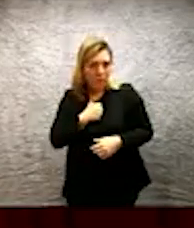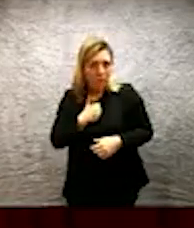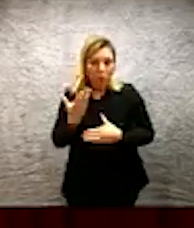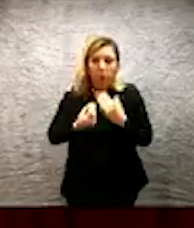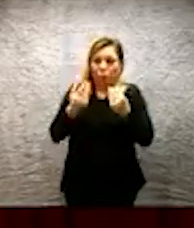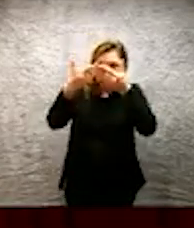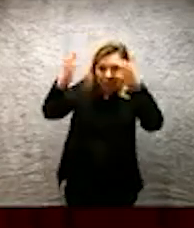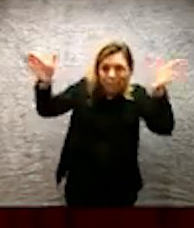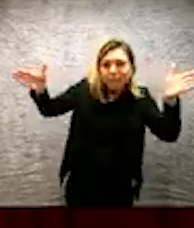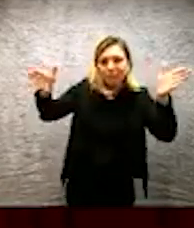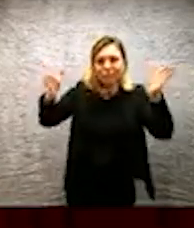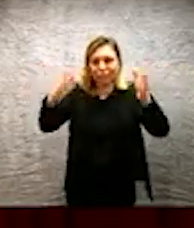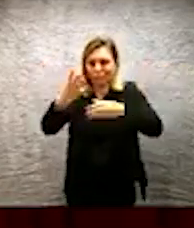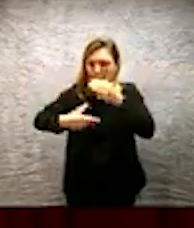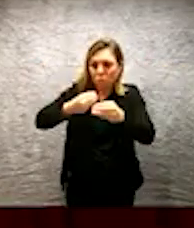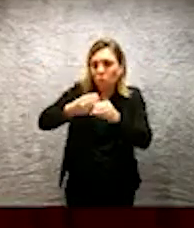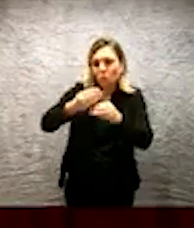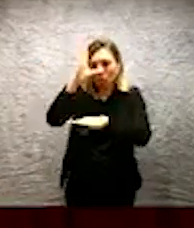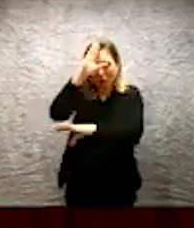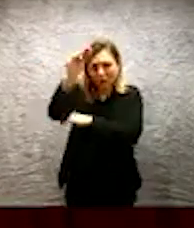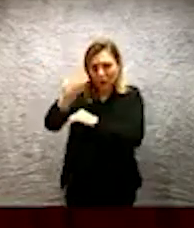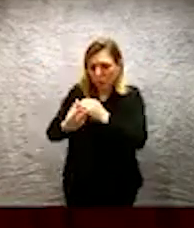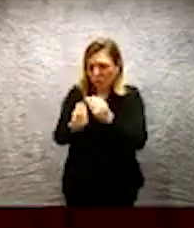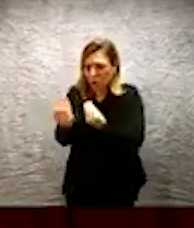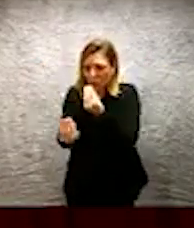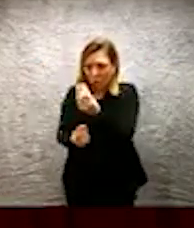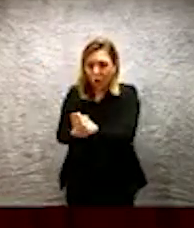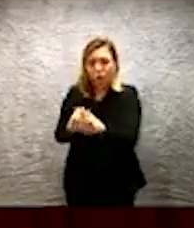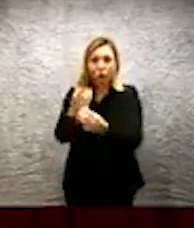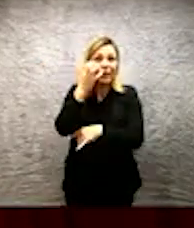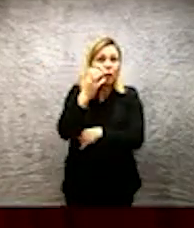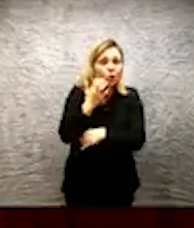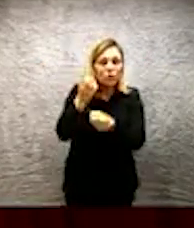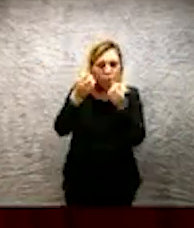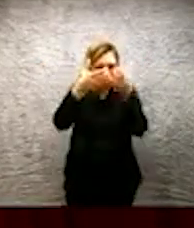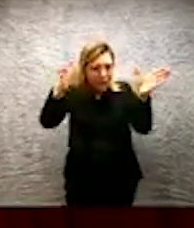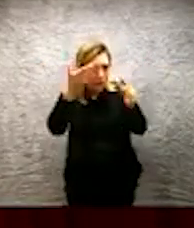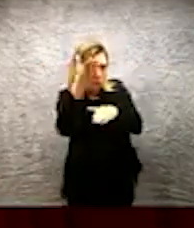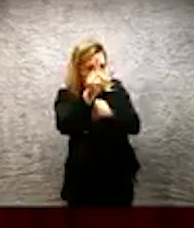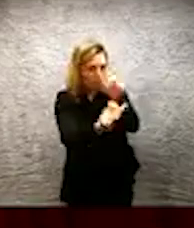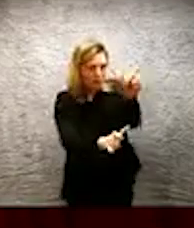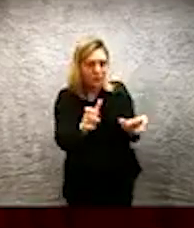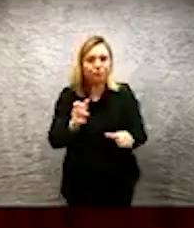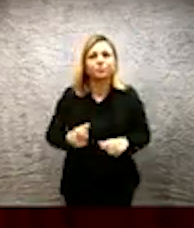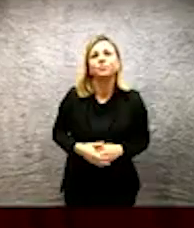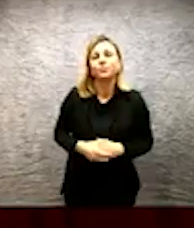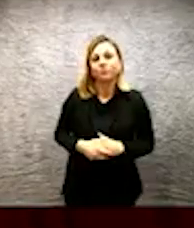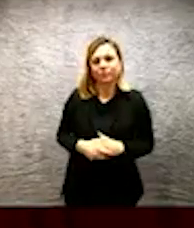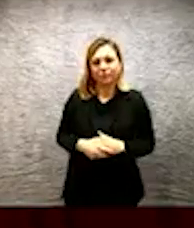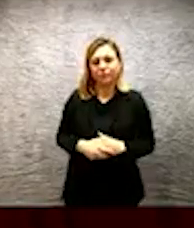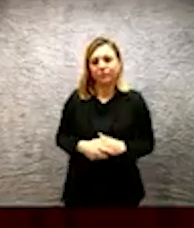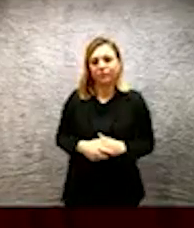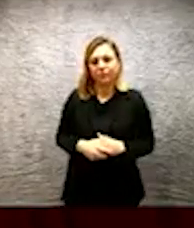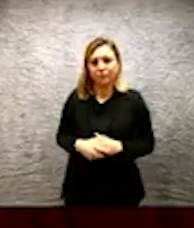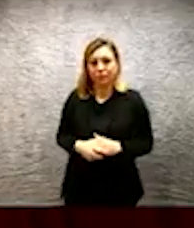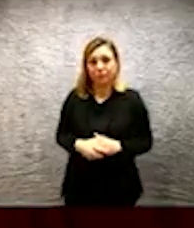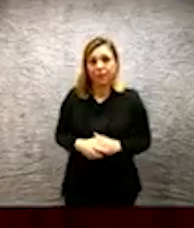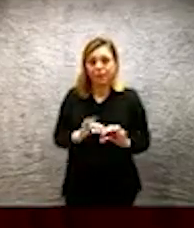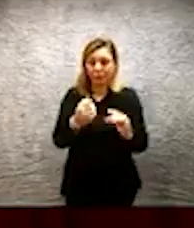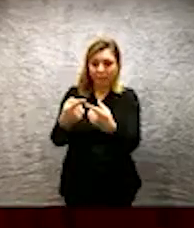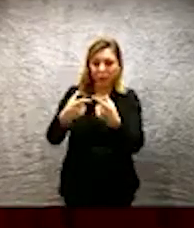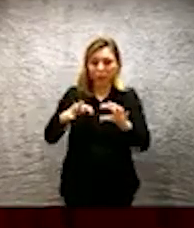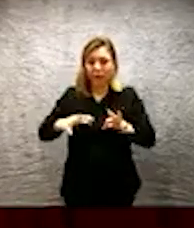monde professionnel et de permettre aussi aux adolescents de s'ouvrir aux autres. Il se différencie des accueils de